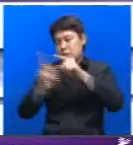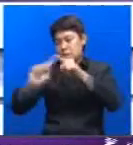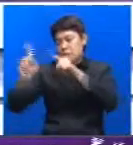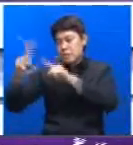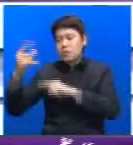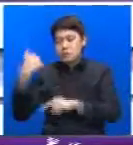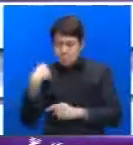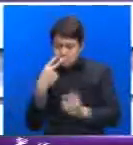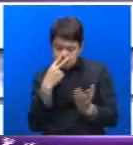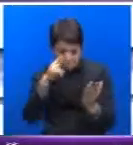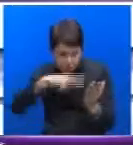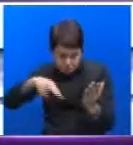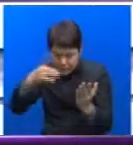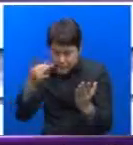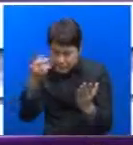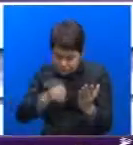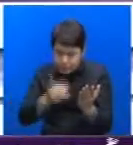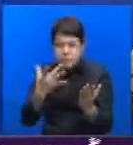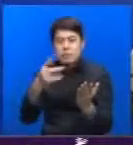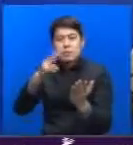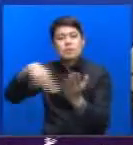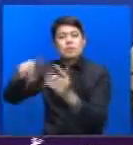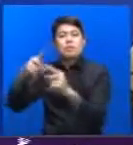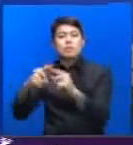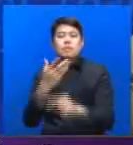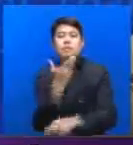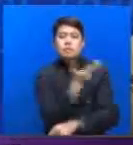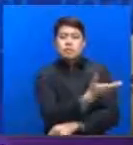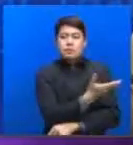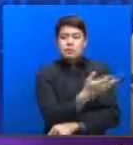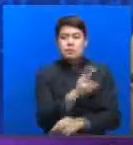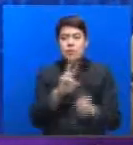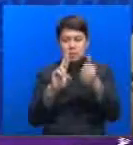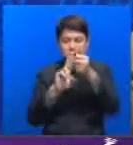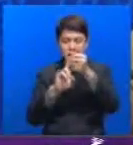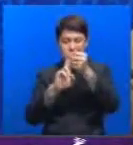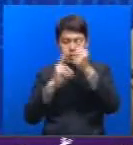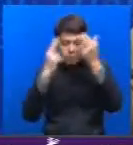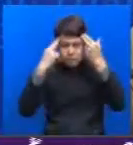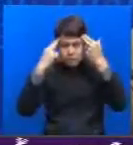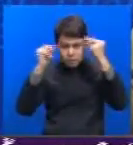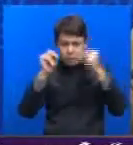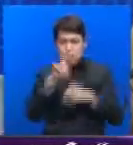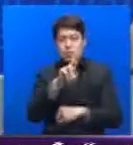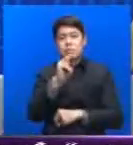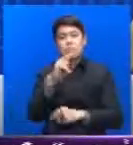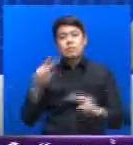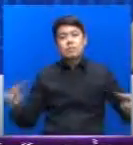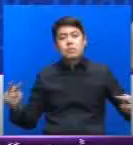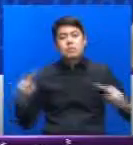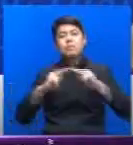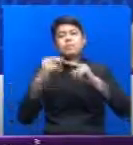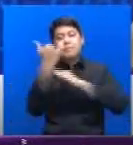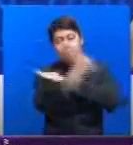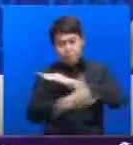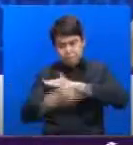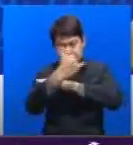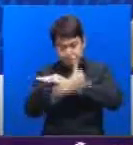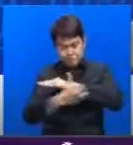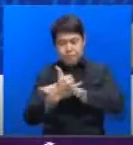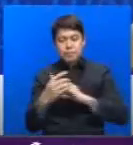จ ไทยได้รบทราค่เทชเวจริงในศรพ่องโวจัรใช้กุรองนายิกรามิตรีและรัฐมิตรีว่าการกระโรงกตประเทศ